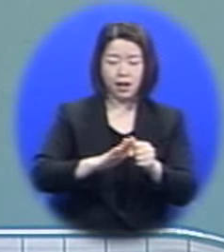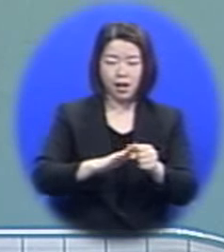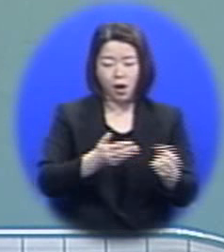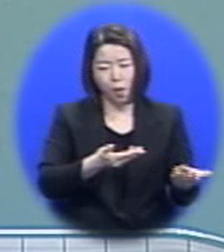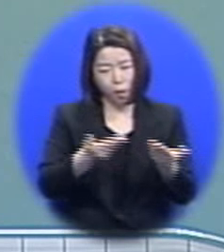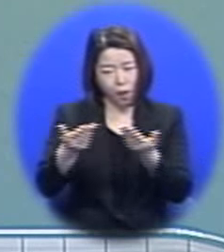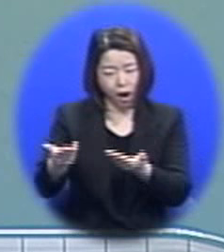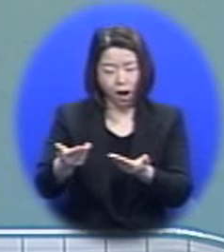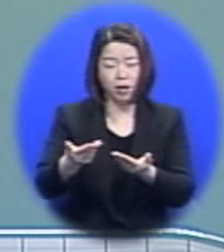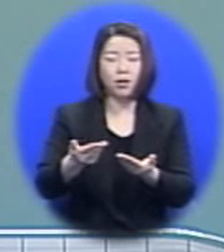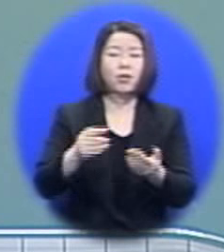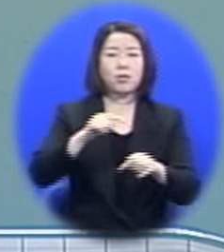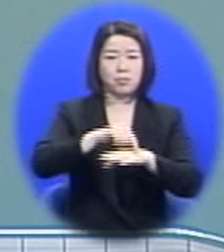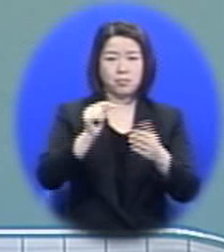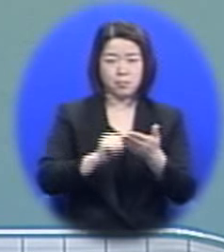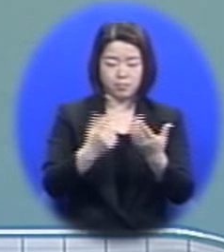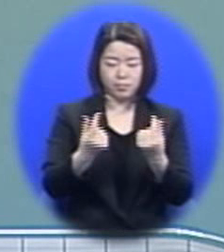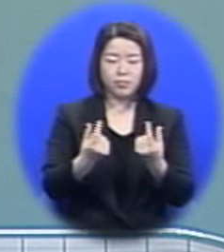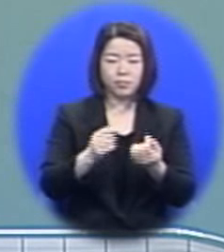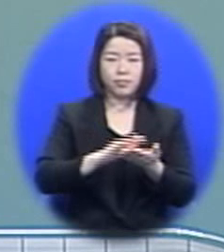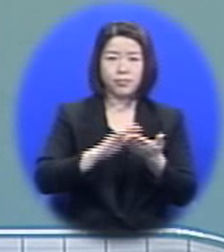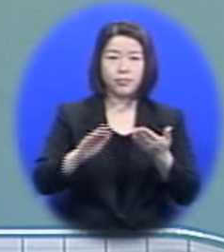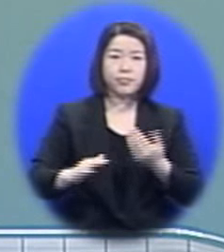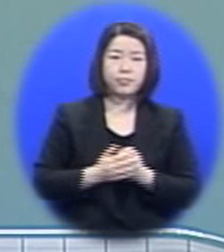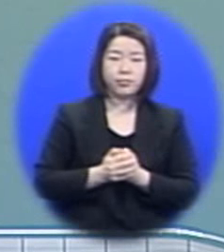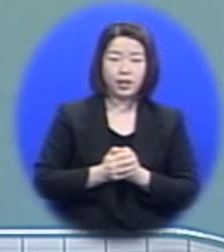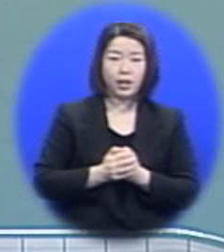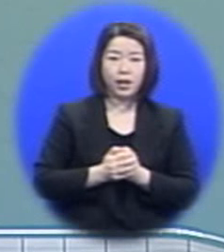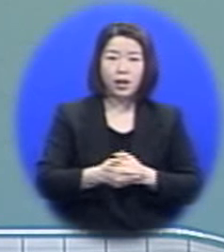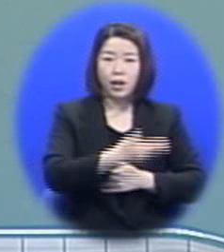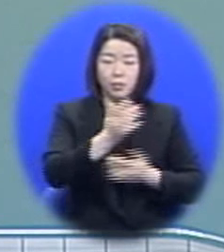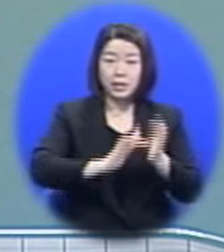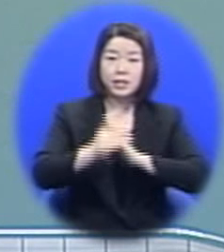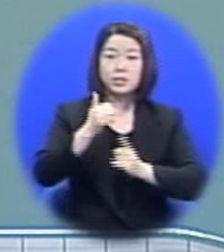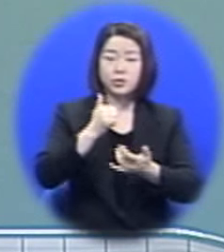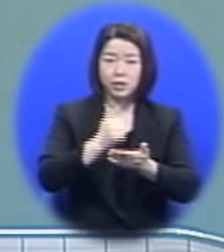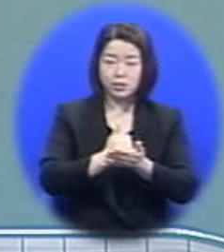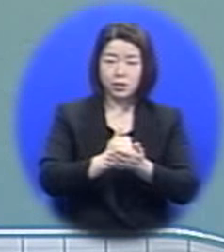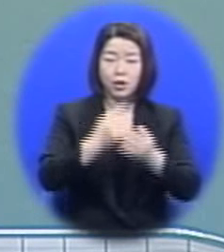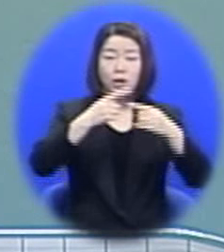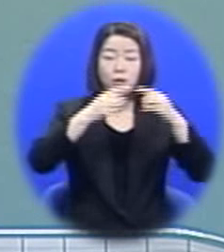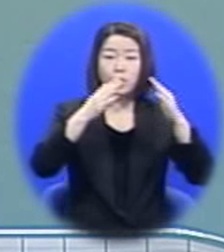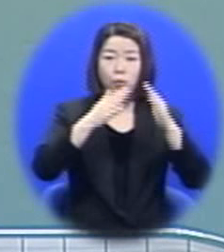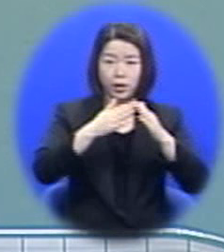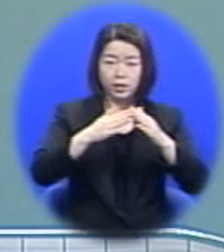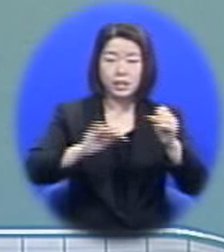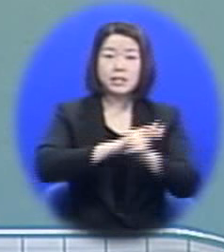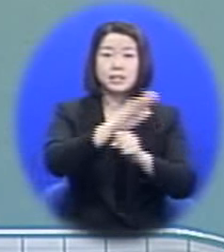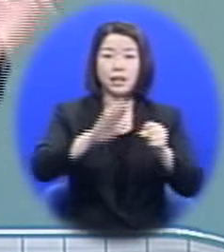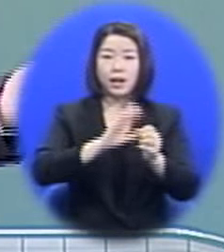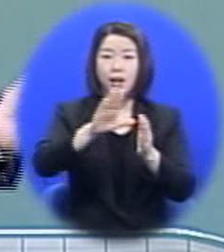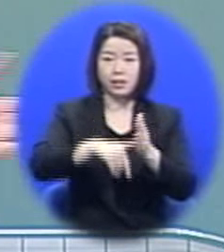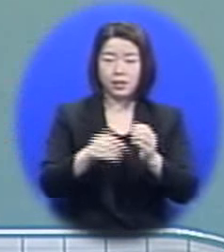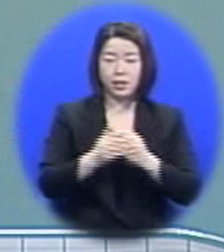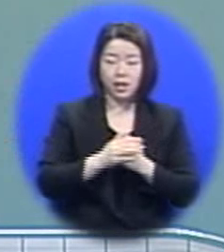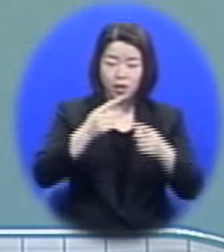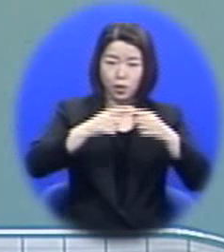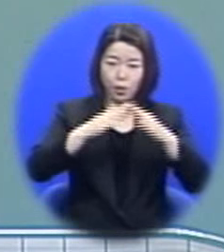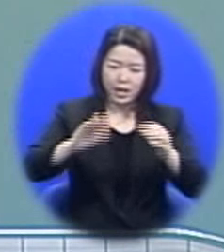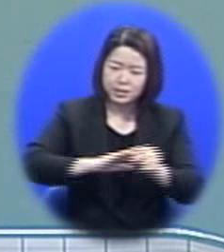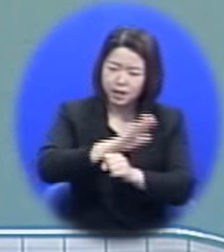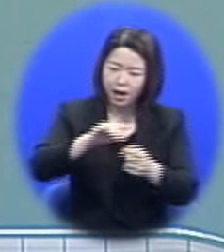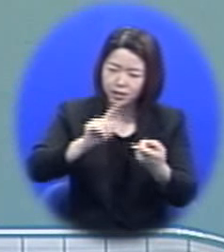배려. 여러분, 예수님께서 교회를 사랑하셨는데 교회가 사랑스러워서